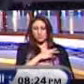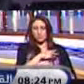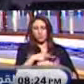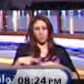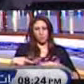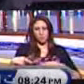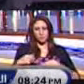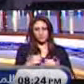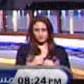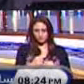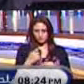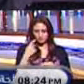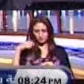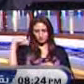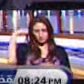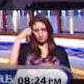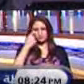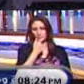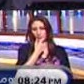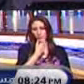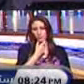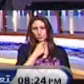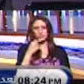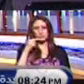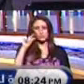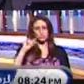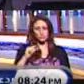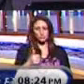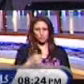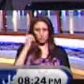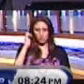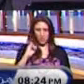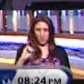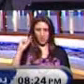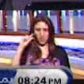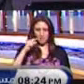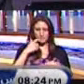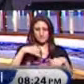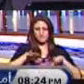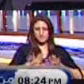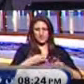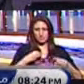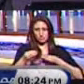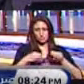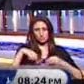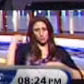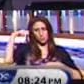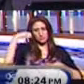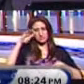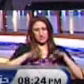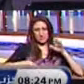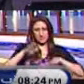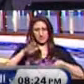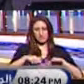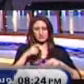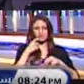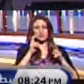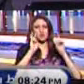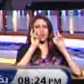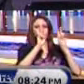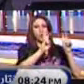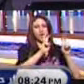السيد رئيس الجمهورية الدكتور محمد مرسي والدكتور أحمد فهمي رئيس مجلس الشورى والمستشار أحمد مكي وزير العدل بالطعن أمام المحكمة